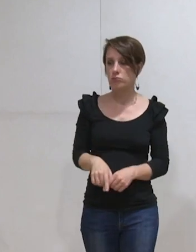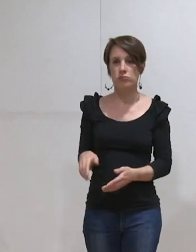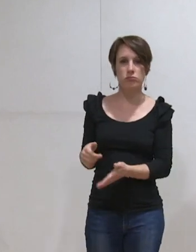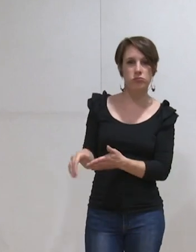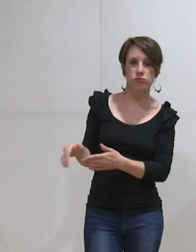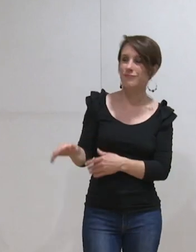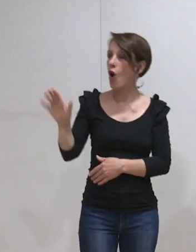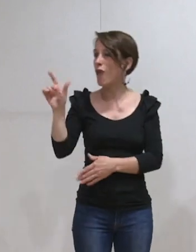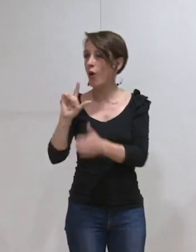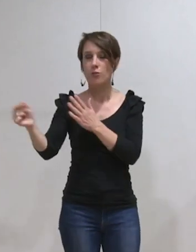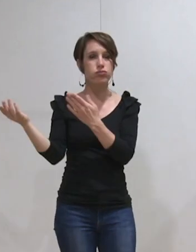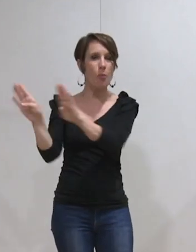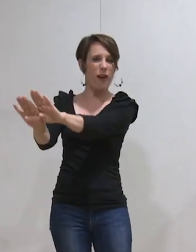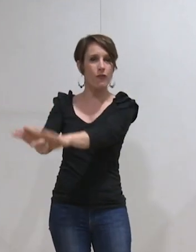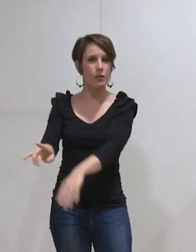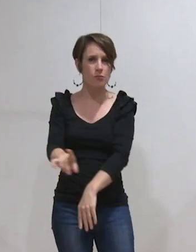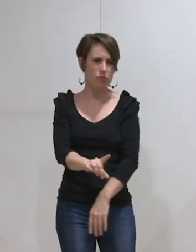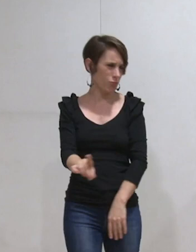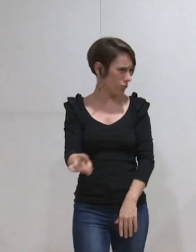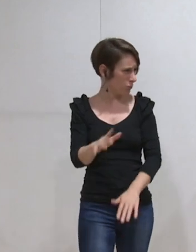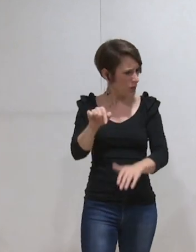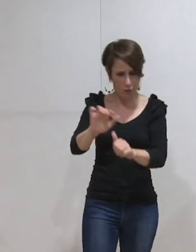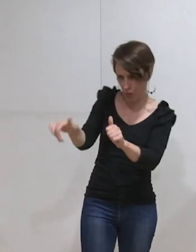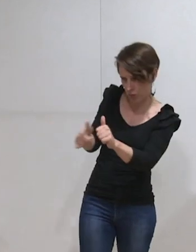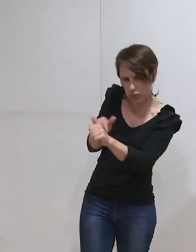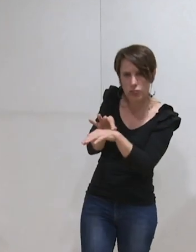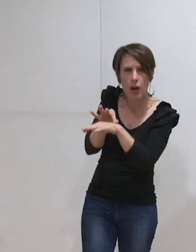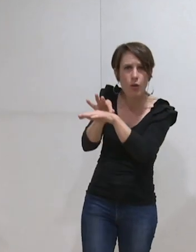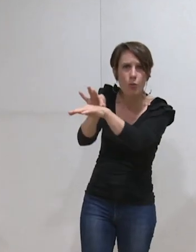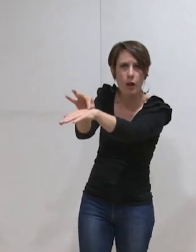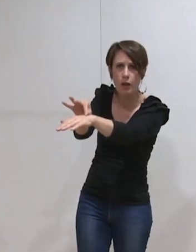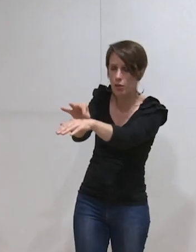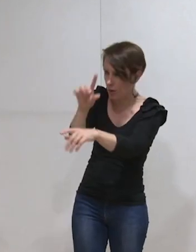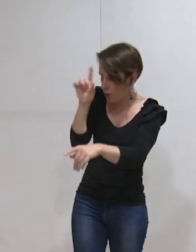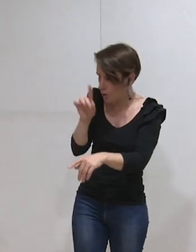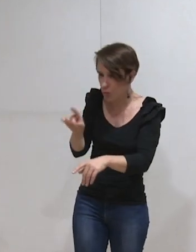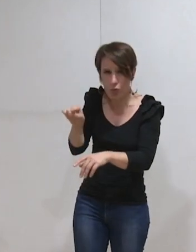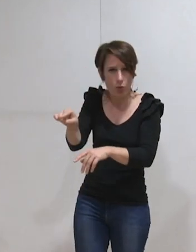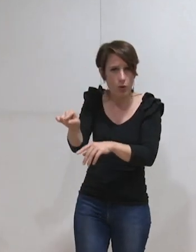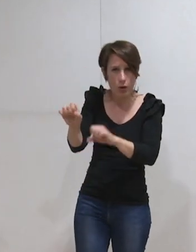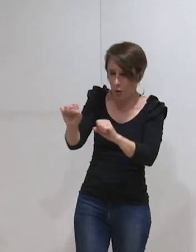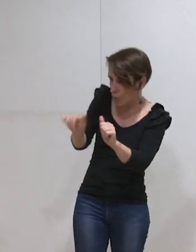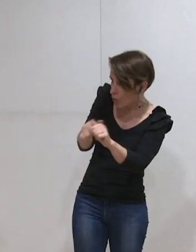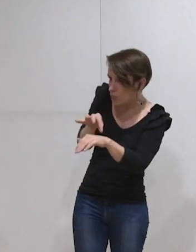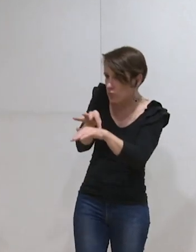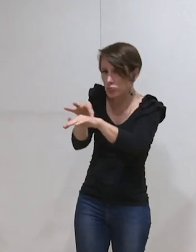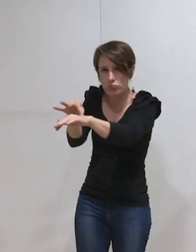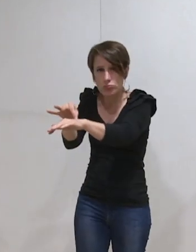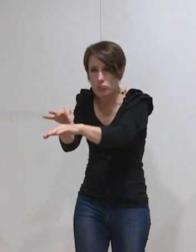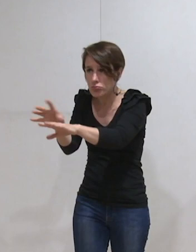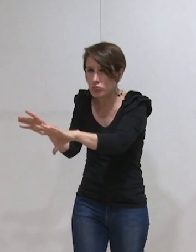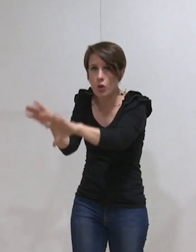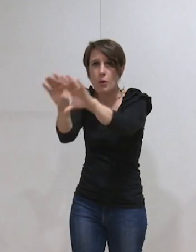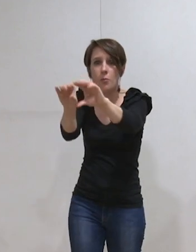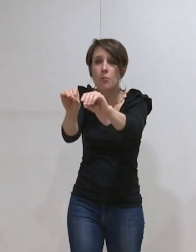qui lui claque auné il mérite un accompagnement il mérite qu'on lui trouve le moyen de de perpétuer quelque part au moins ce